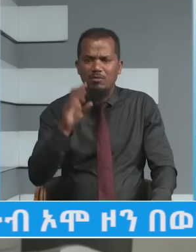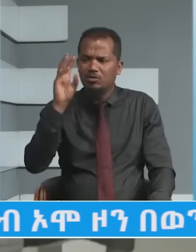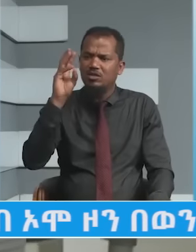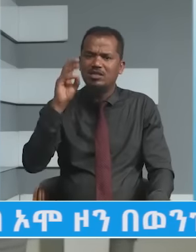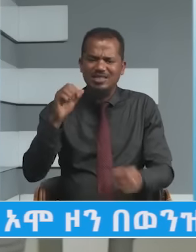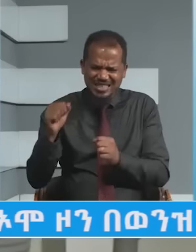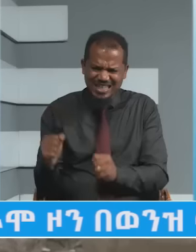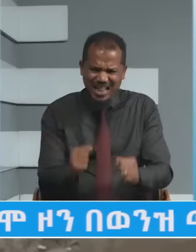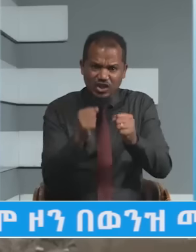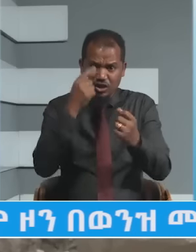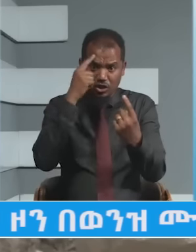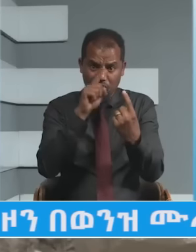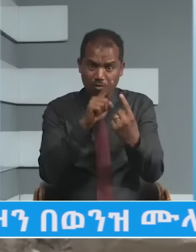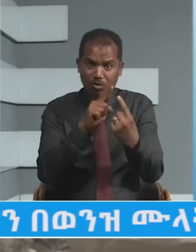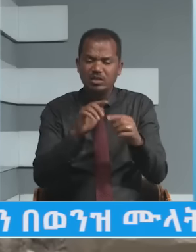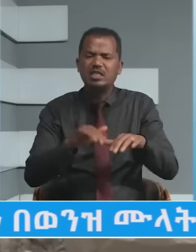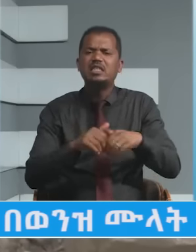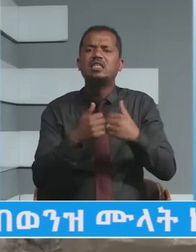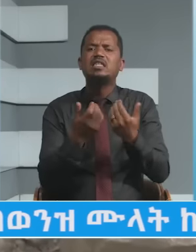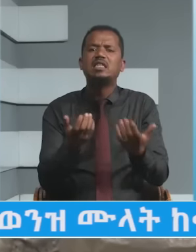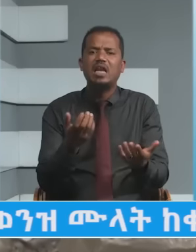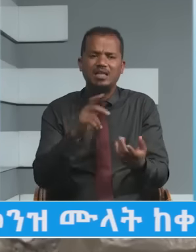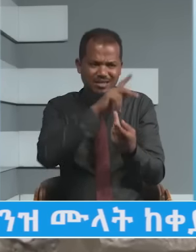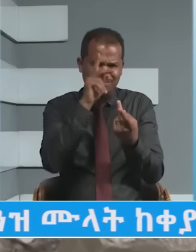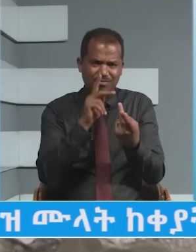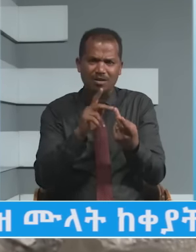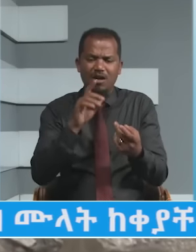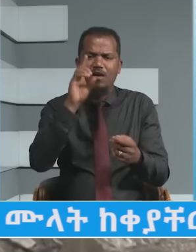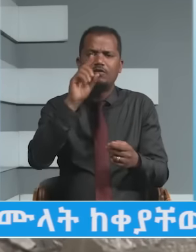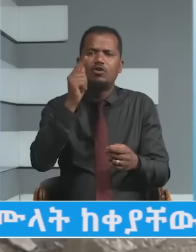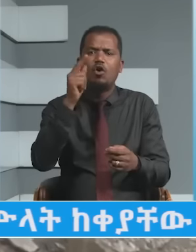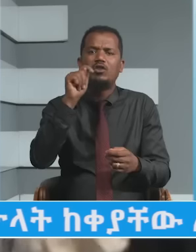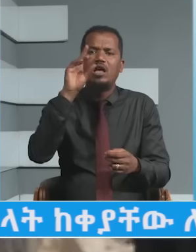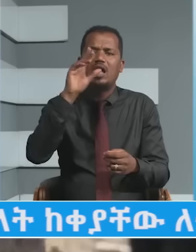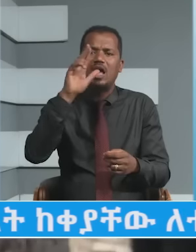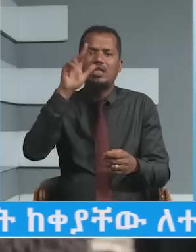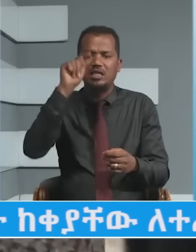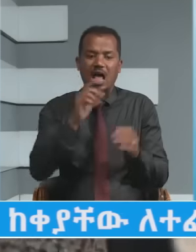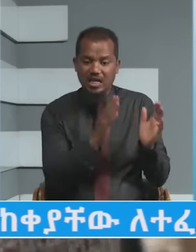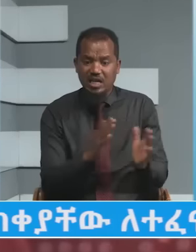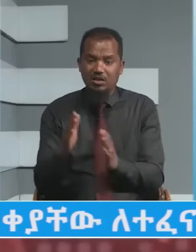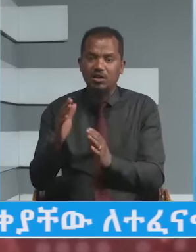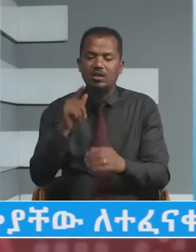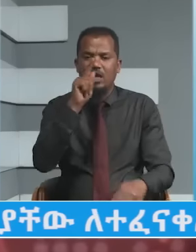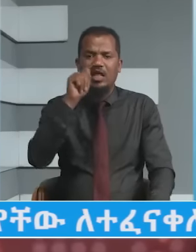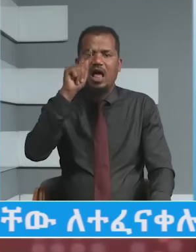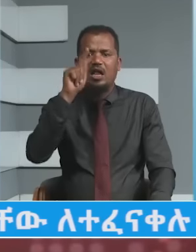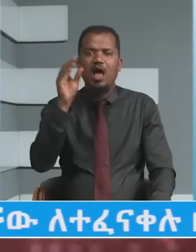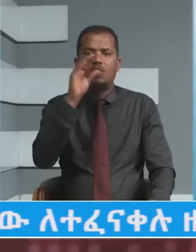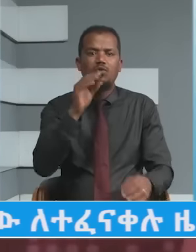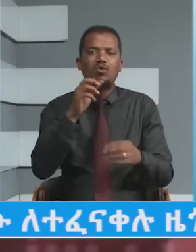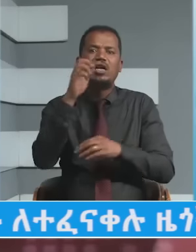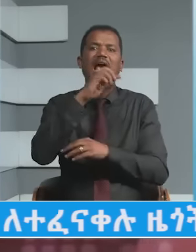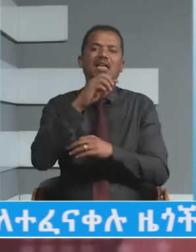የሚገቡ 6 ስትራቴጂካዊ ግቦችን እንዴት እንደምታሳካ ፍኖተ ካርታ እንዲያዘጋጁ ለኔታንያሁ